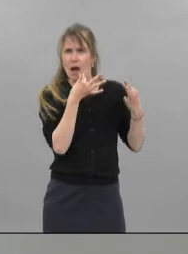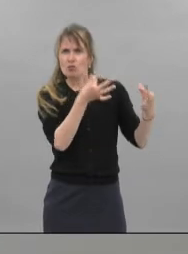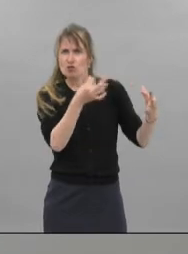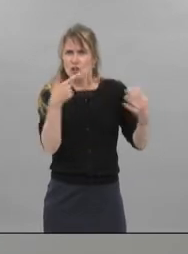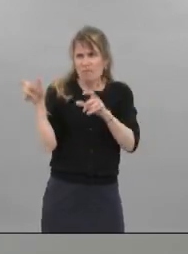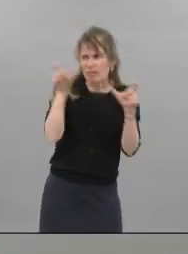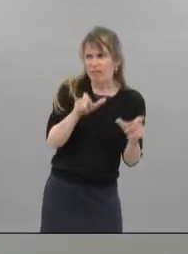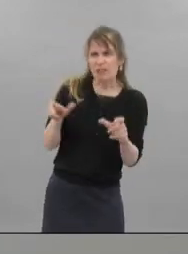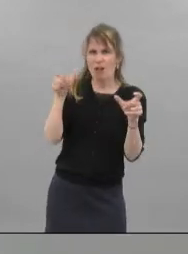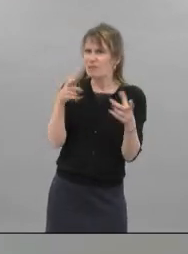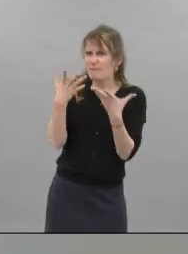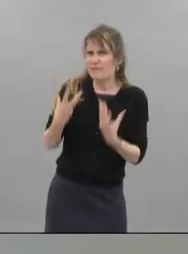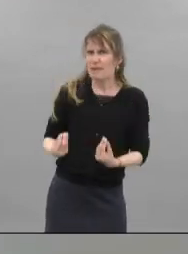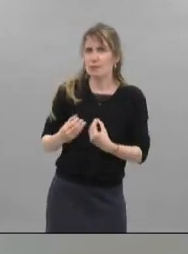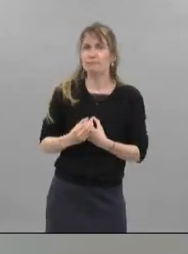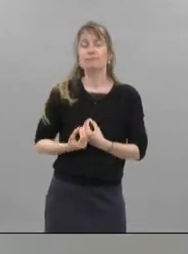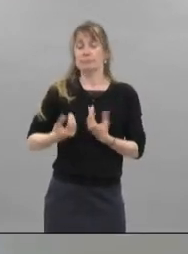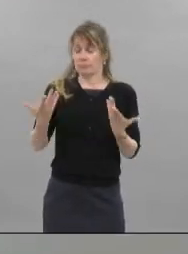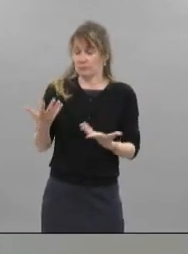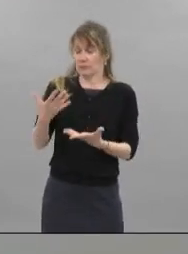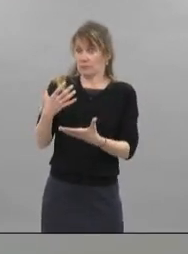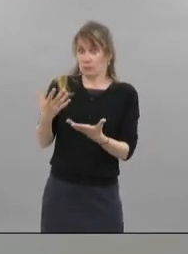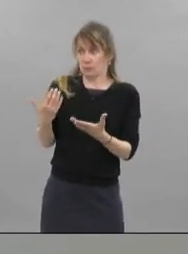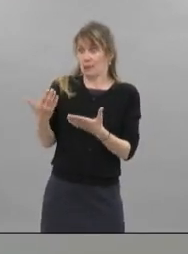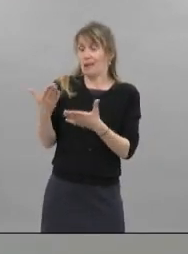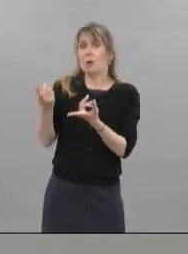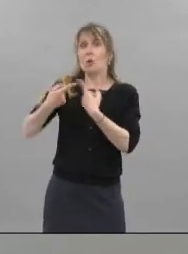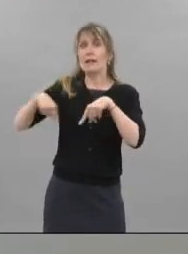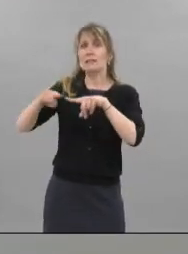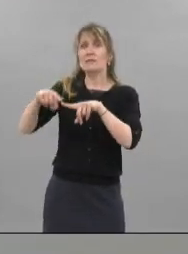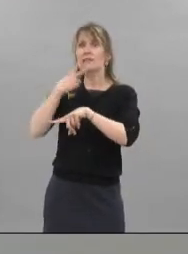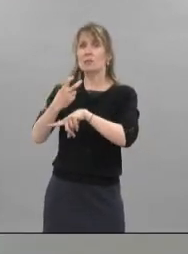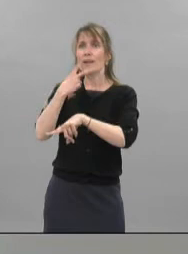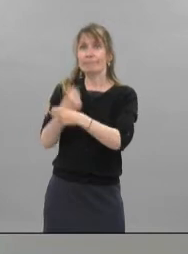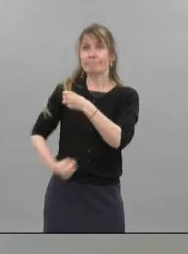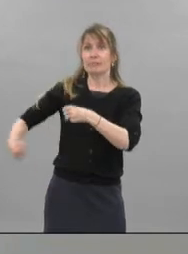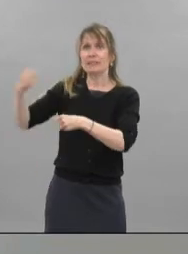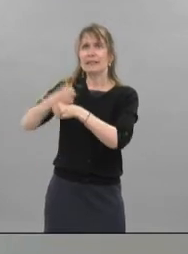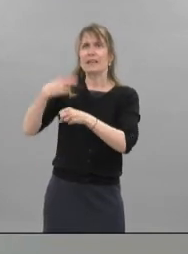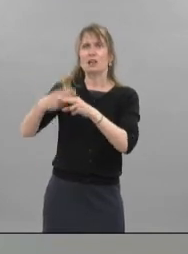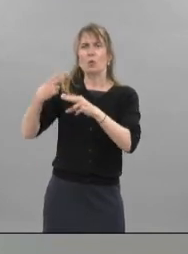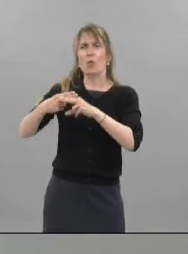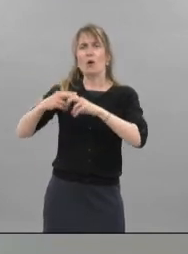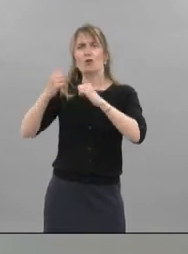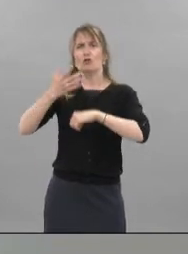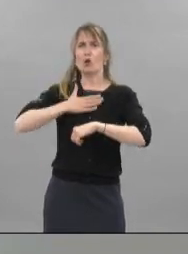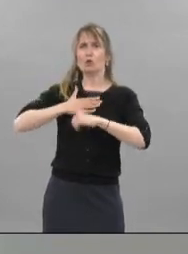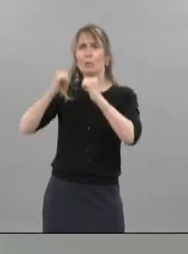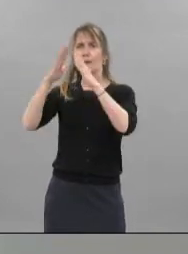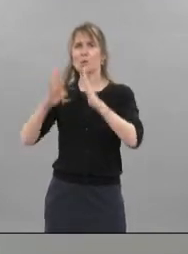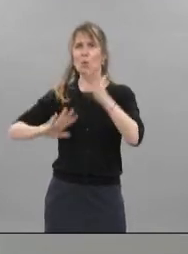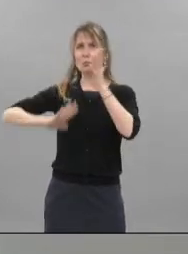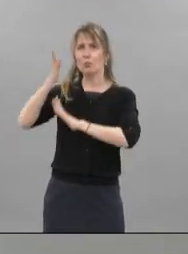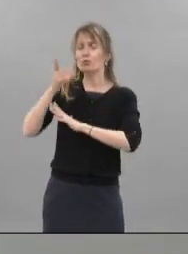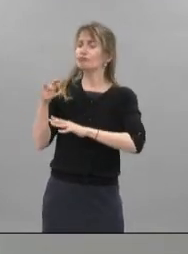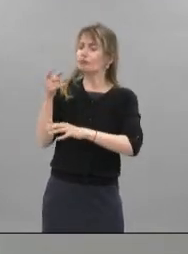risque. Un collectif citoyen s'est monté, qui s'appelle Notre Maison Brûle, et a créé une cartographie collaborative.